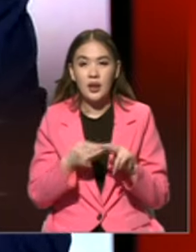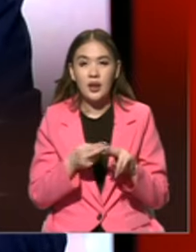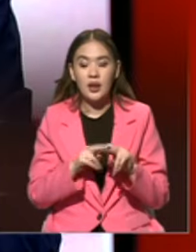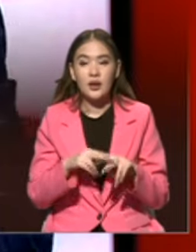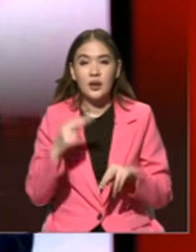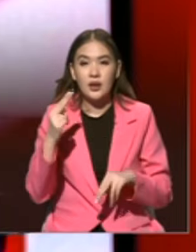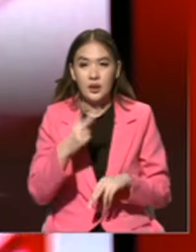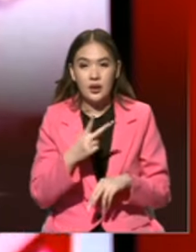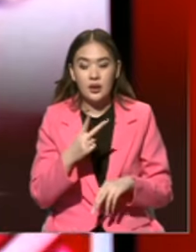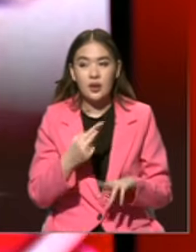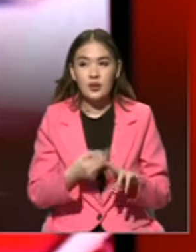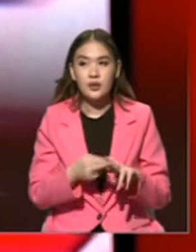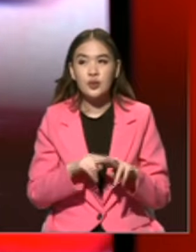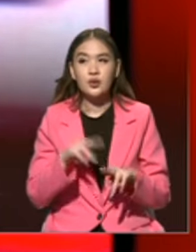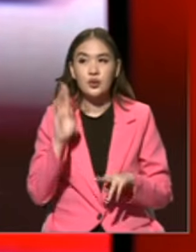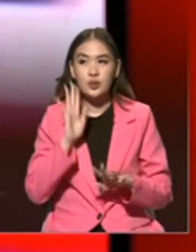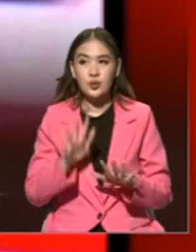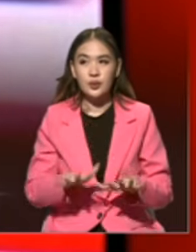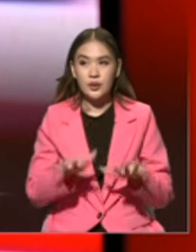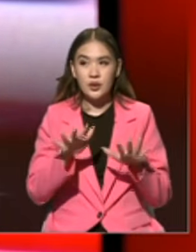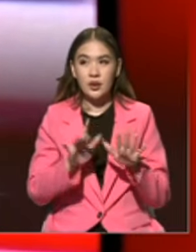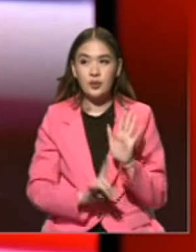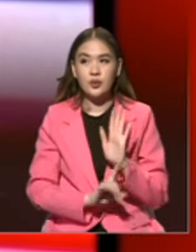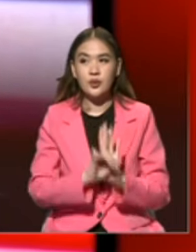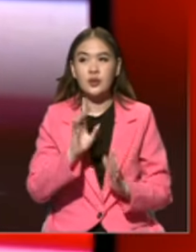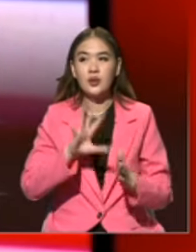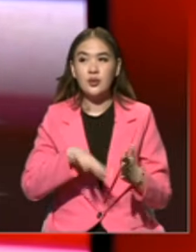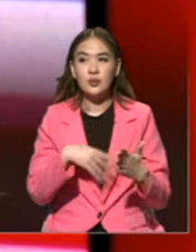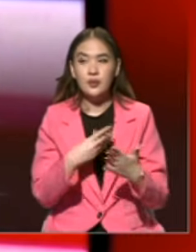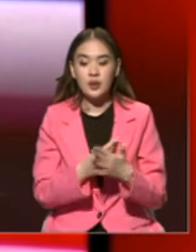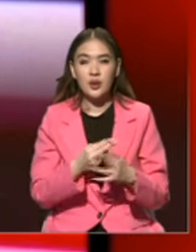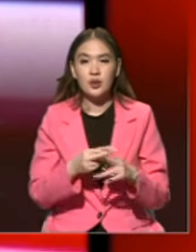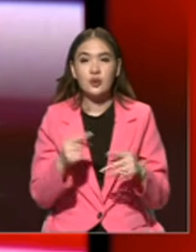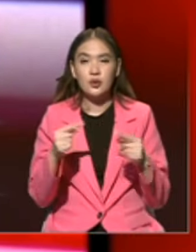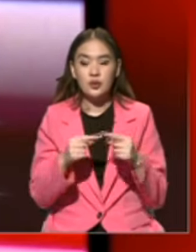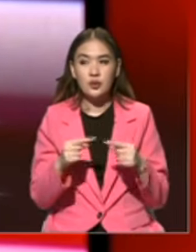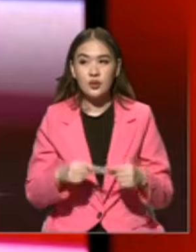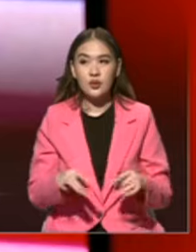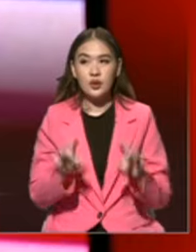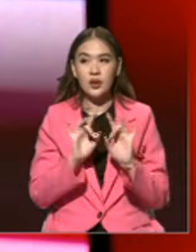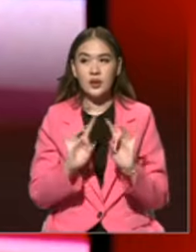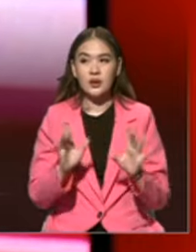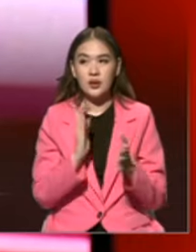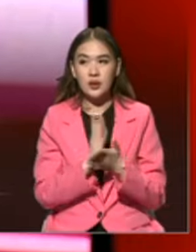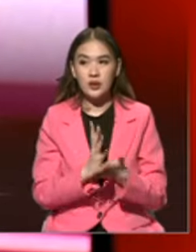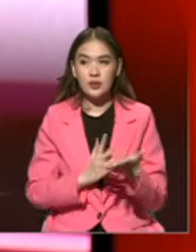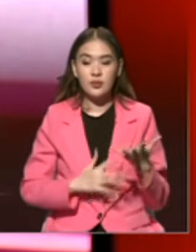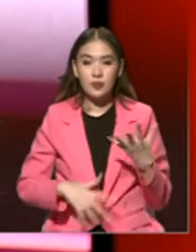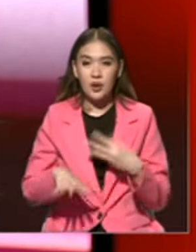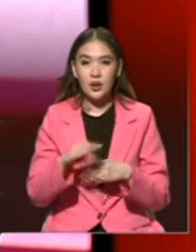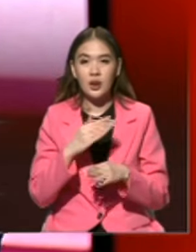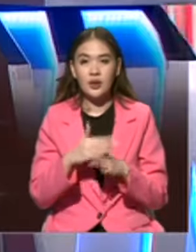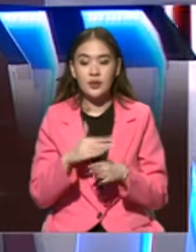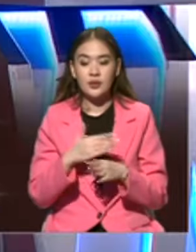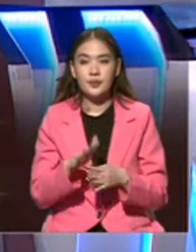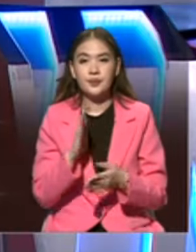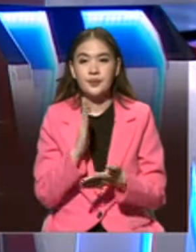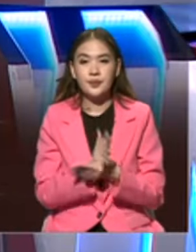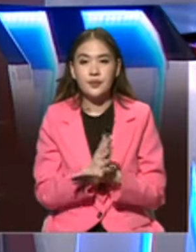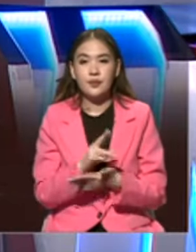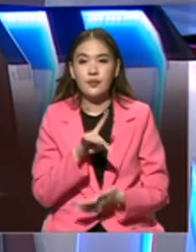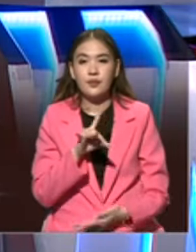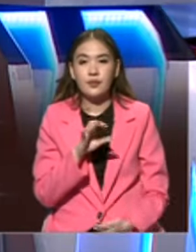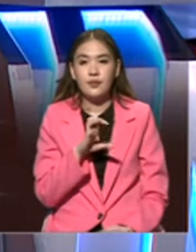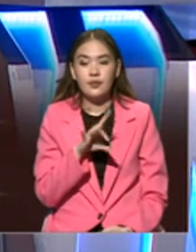екі ұйым осы мына су тасқыны басталған кезден бері ресми мәлімдеме жасады, барлық алынған кредиттер